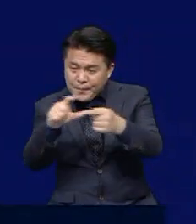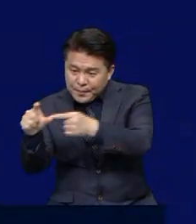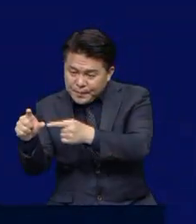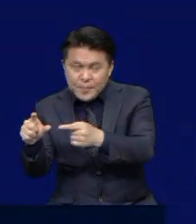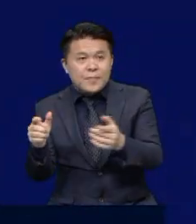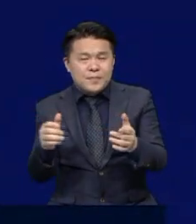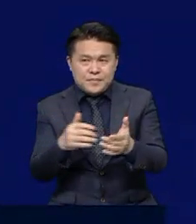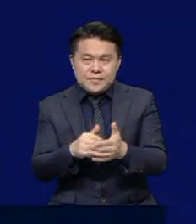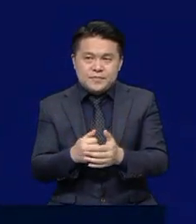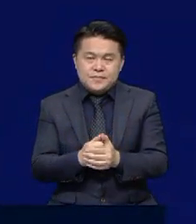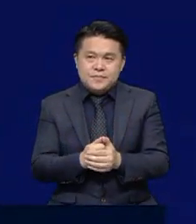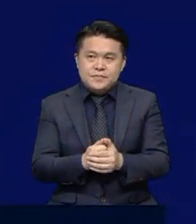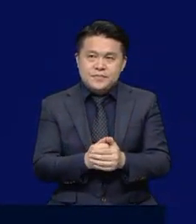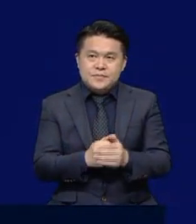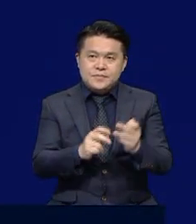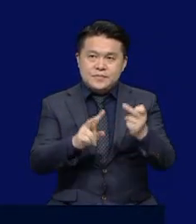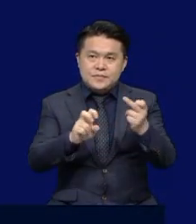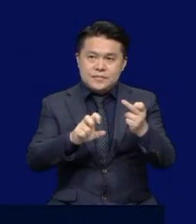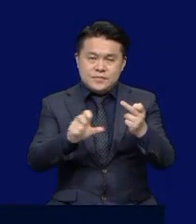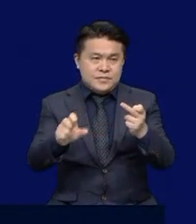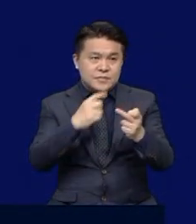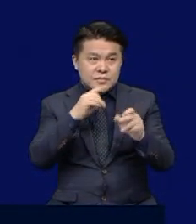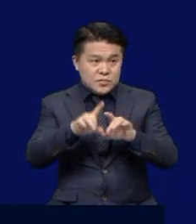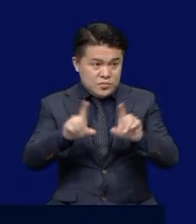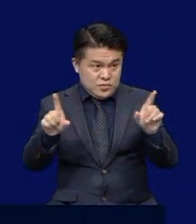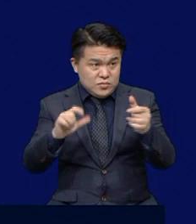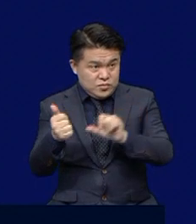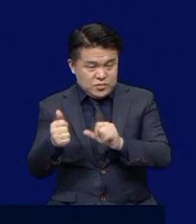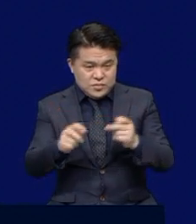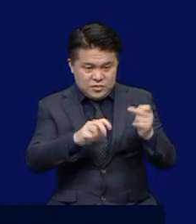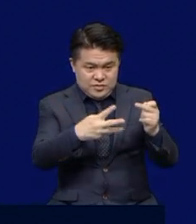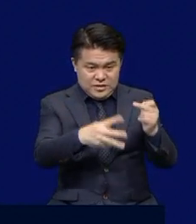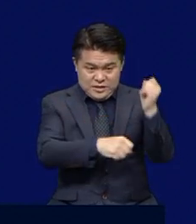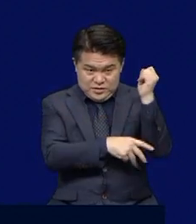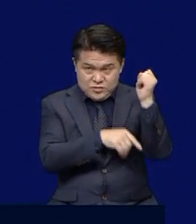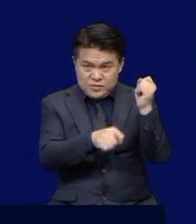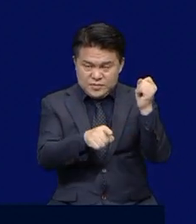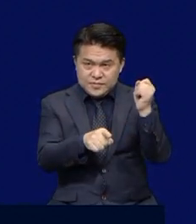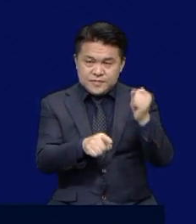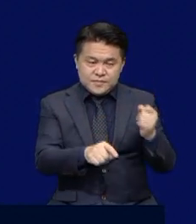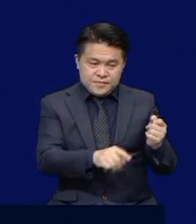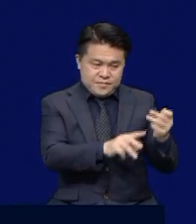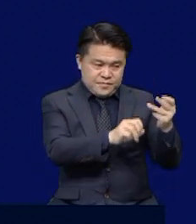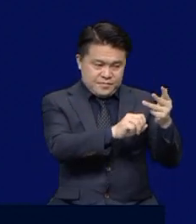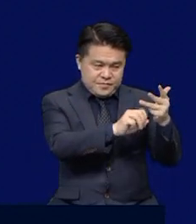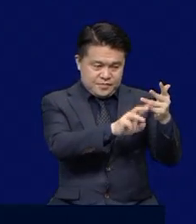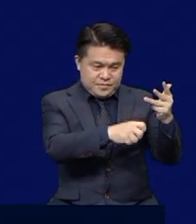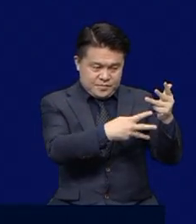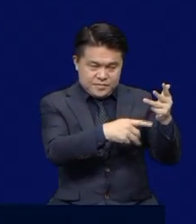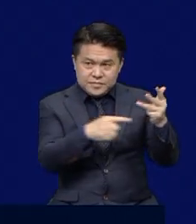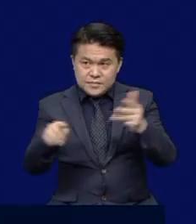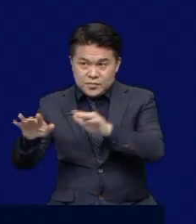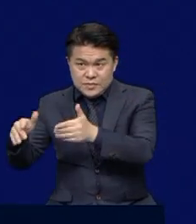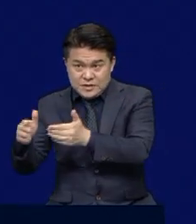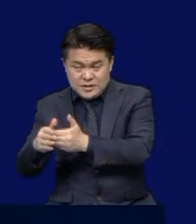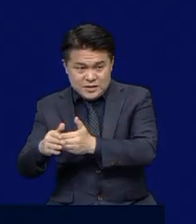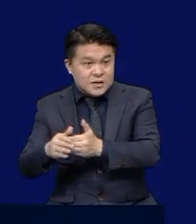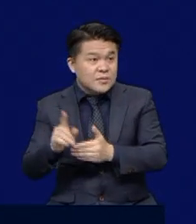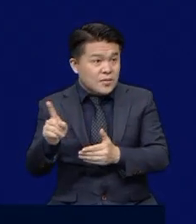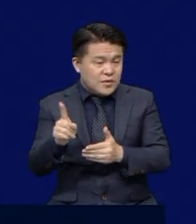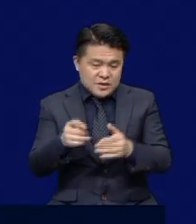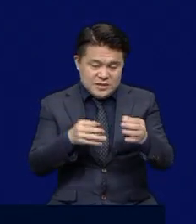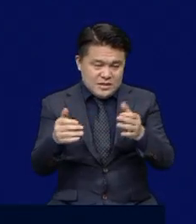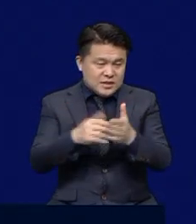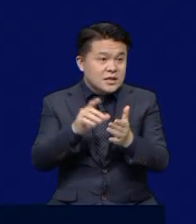회장이 10월 25일 일요일에 별세해 10월 23일이 기준일로 8월 24일부터 오늘까지의 종가 평균